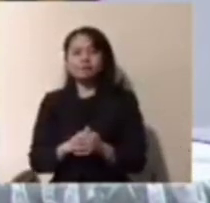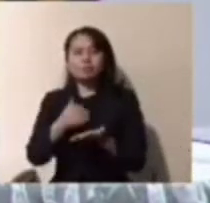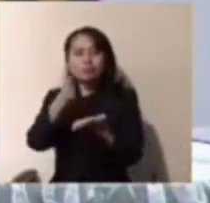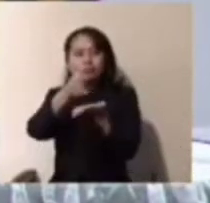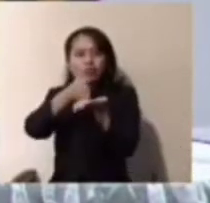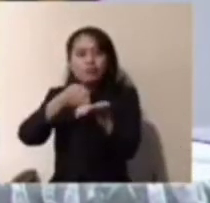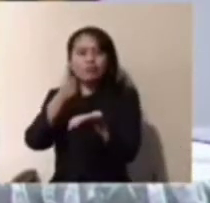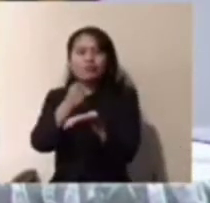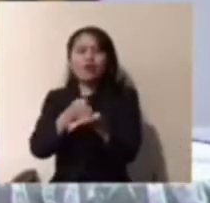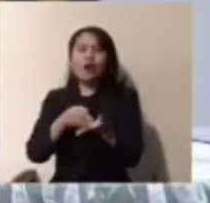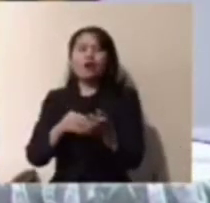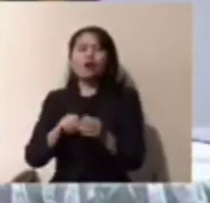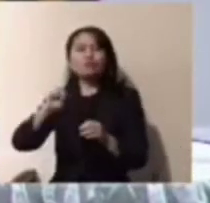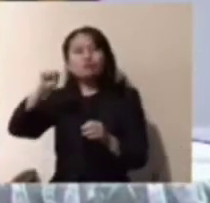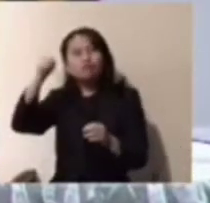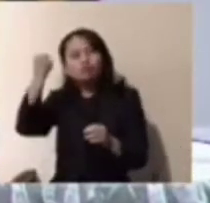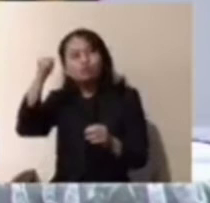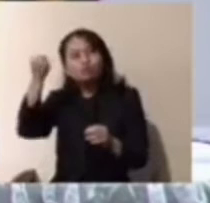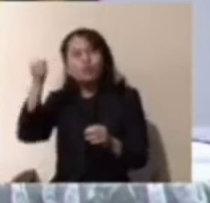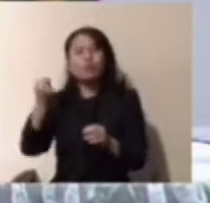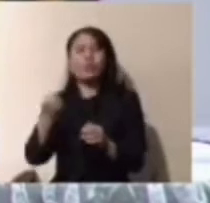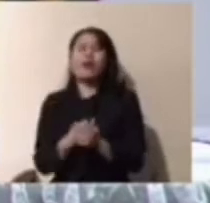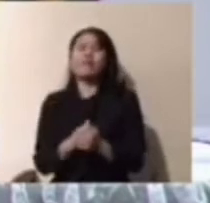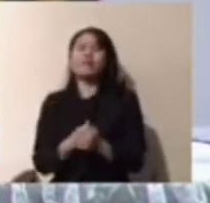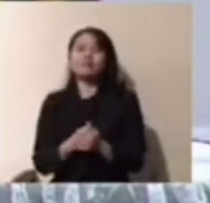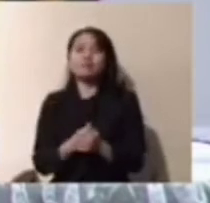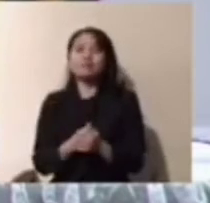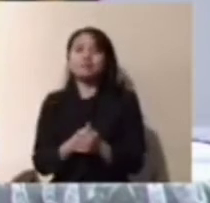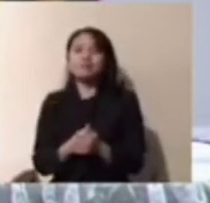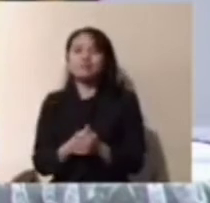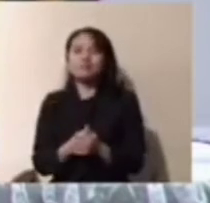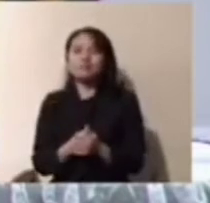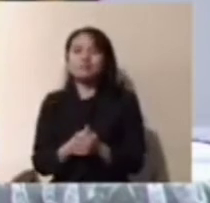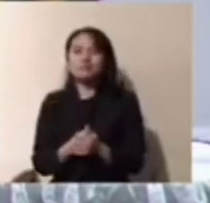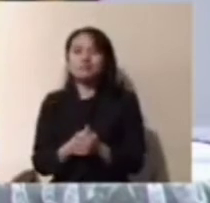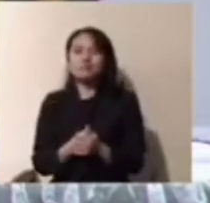Di tengah berbagai macam kesulitan yang tidak sederhana,